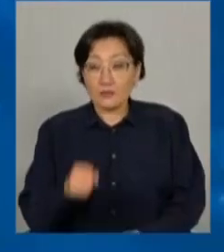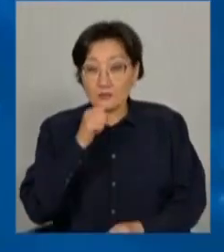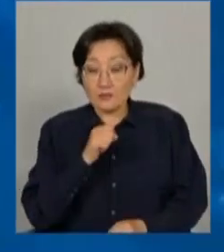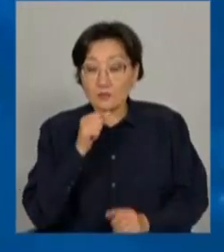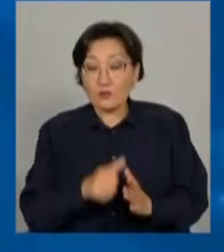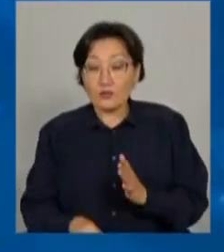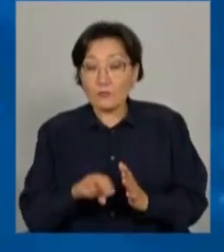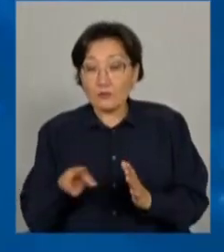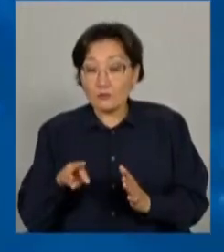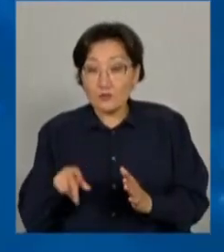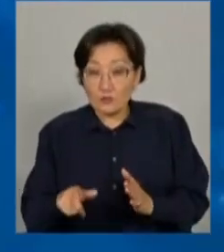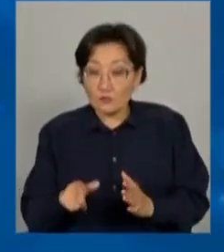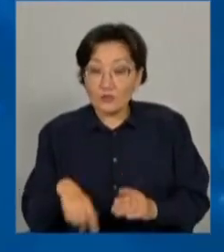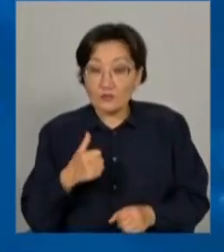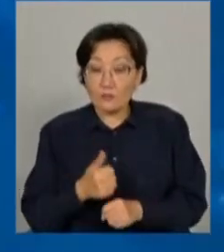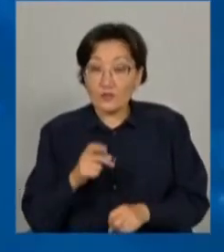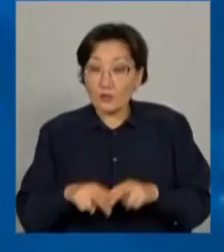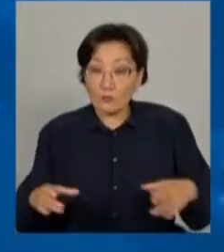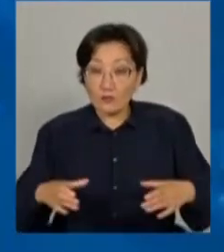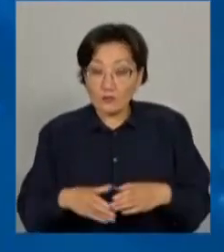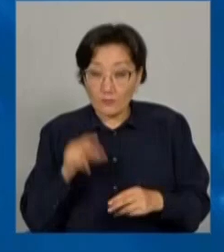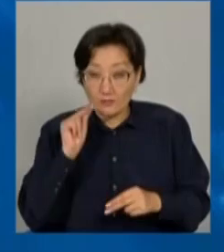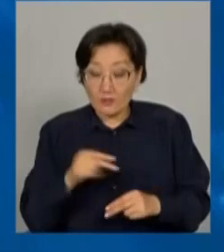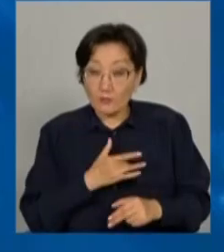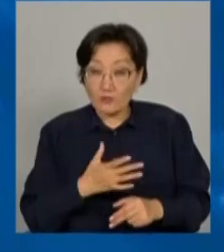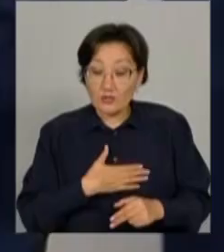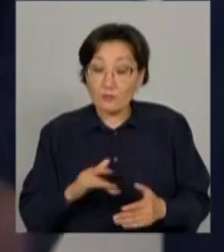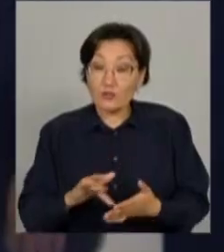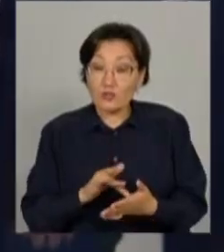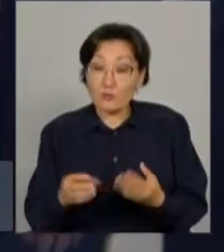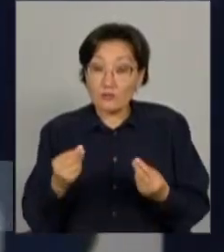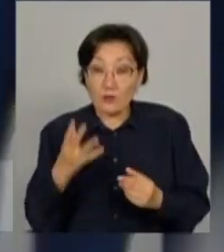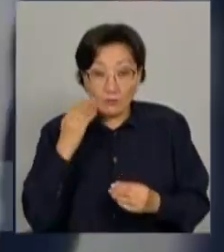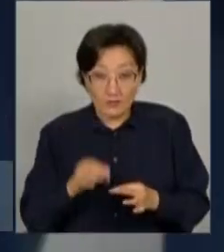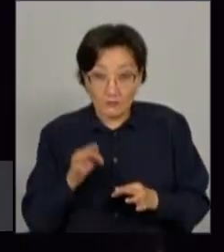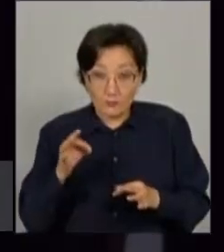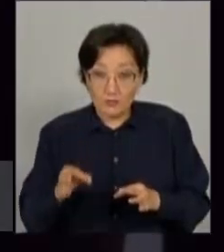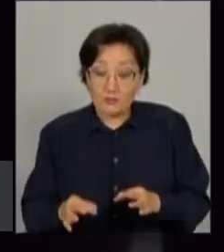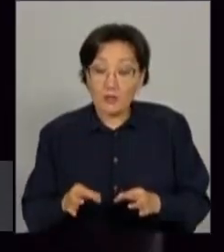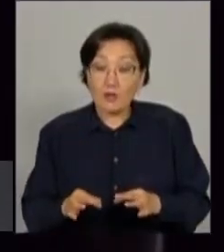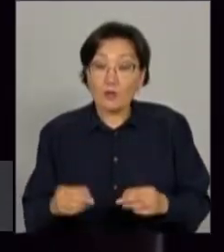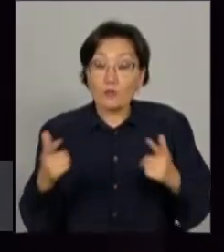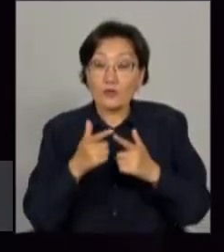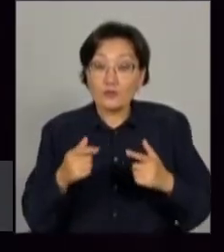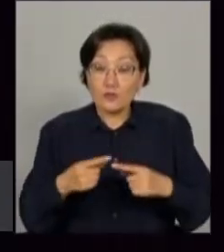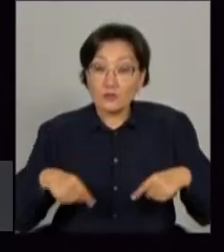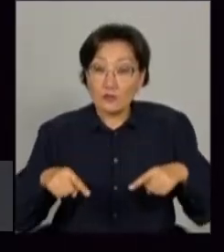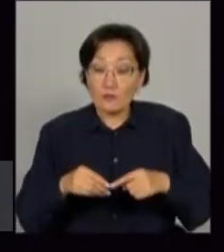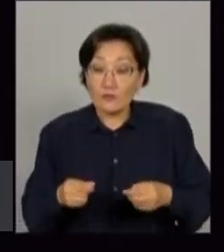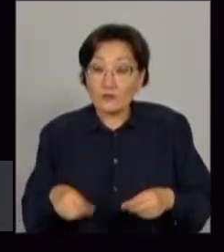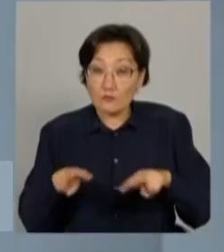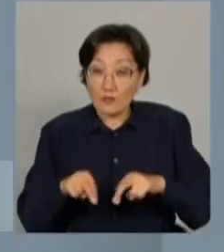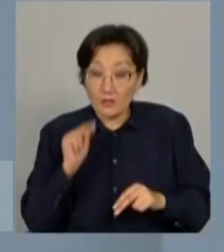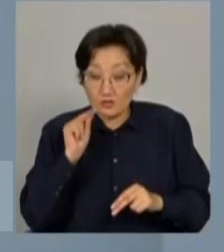Похитил 60 миллионов тенге. Главу строительной компании обвиняют в присвоении бюджетных средств Алматинской области. По данным агентства по